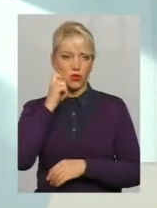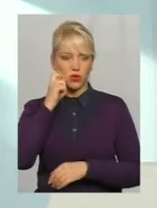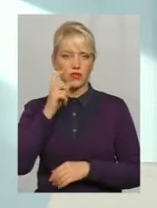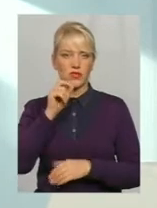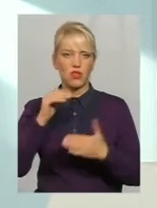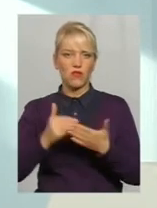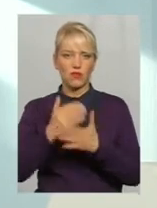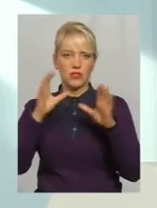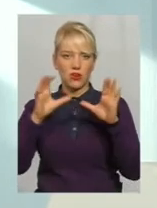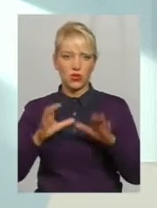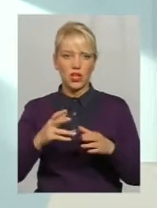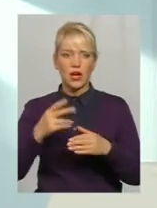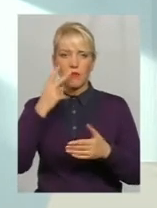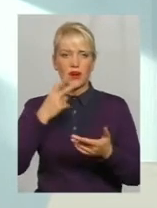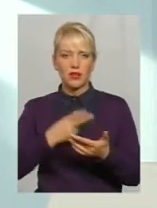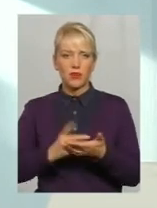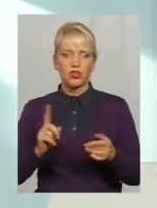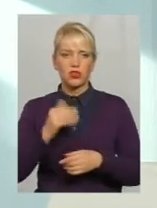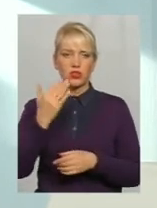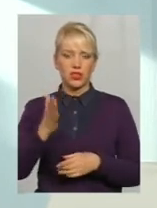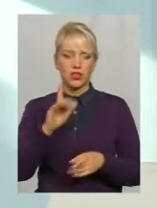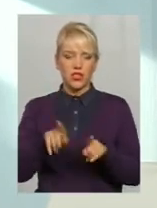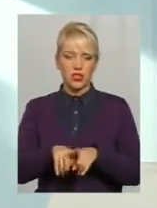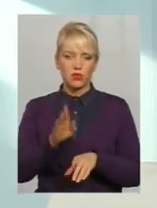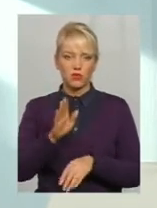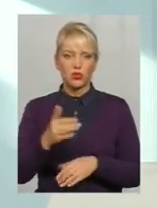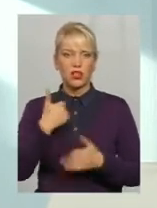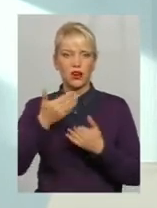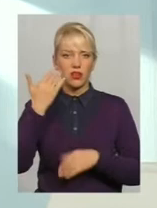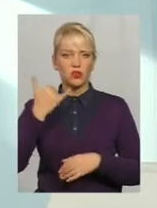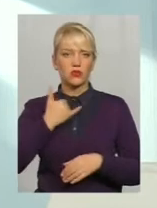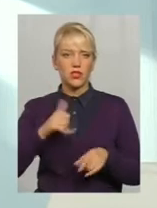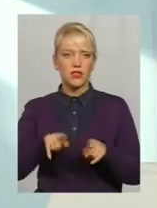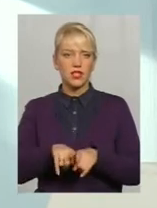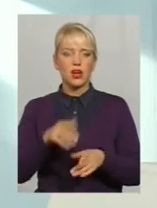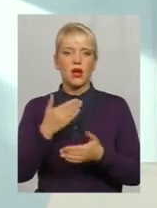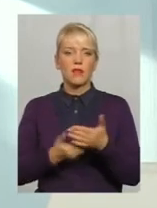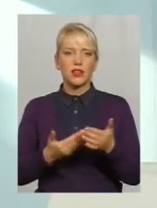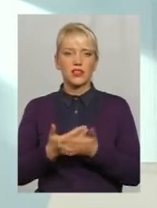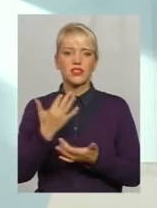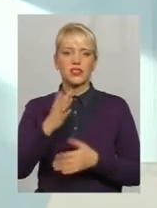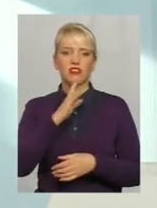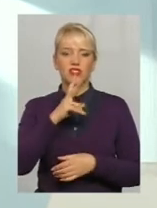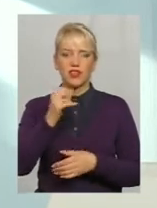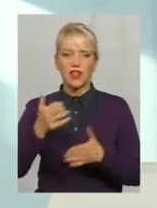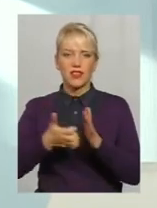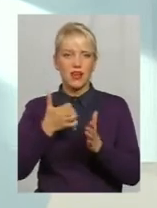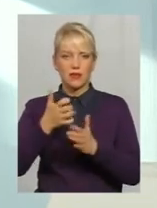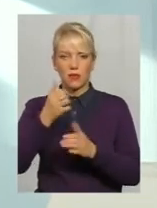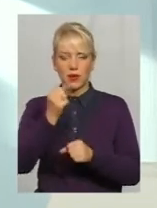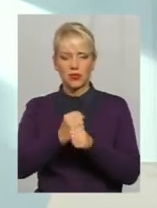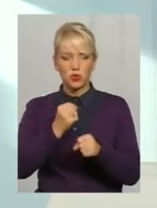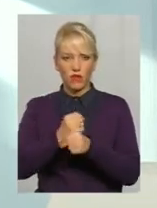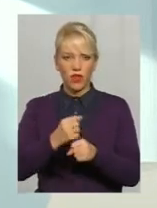новим законодавством вже передбачено, що їй теж буде, бо раніше в нас практично скільки місяців жінка не допрацювала до нового пенсійного